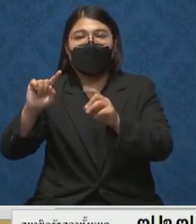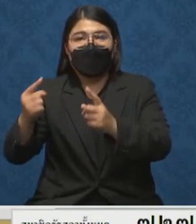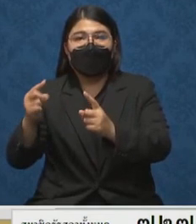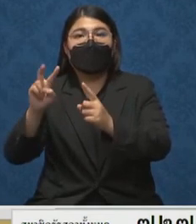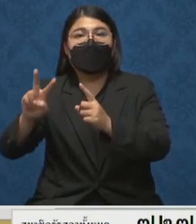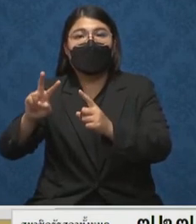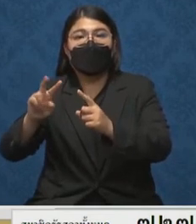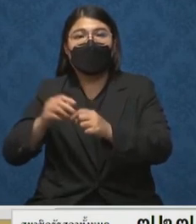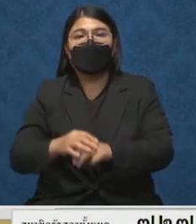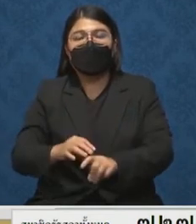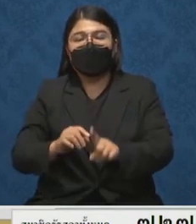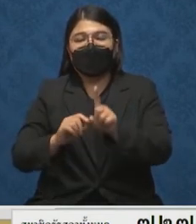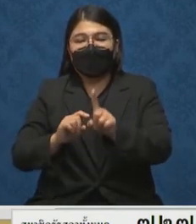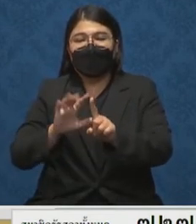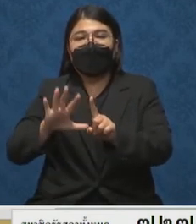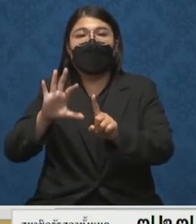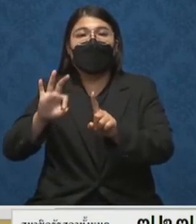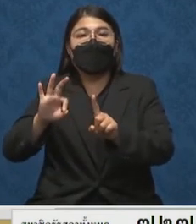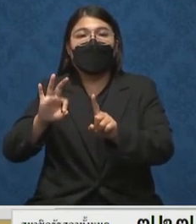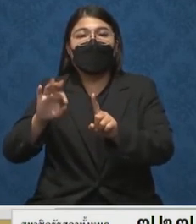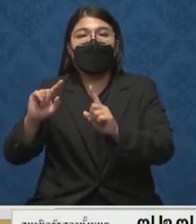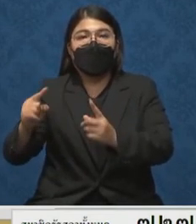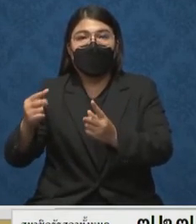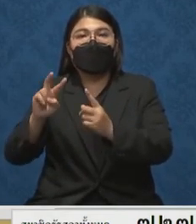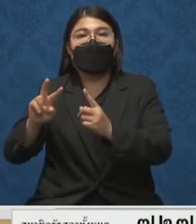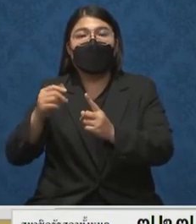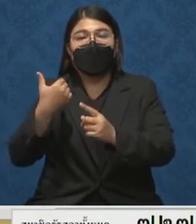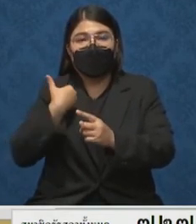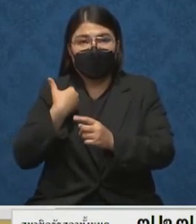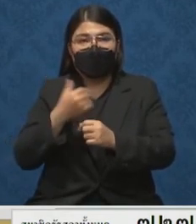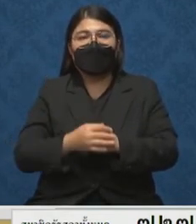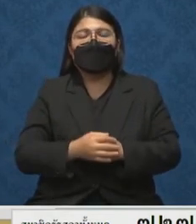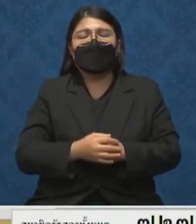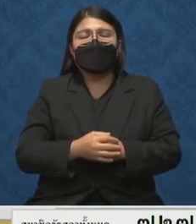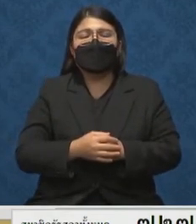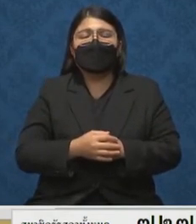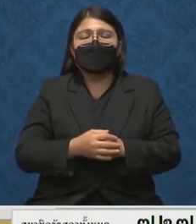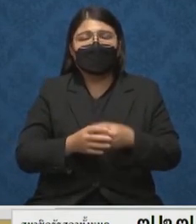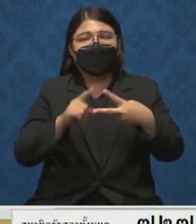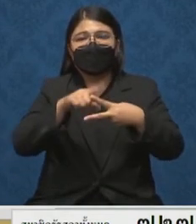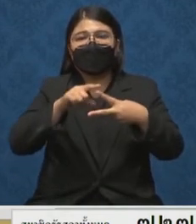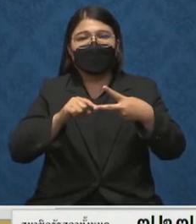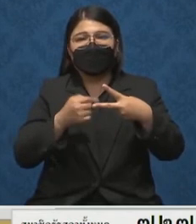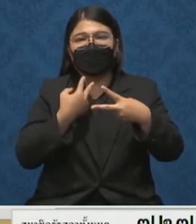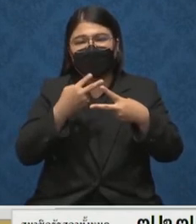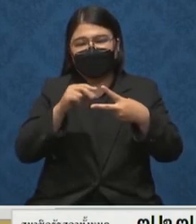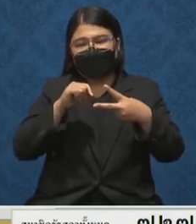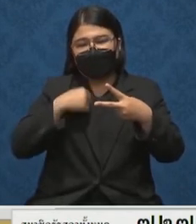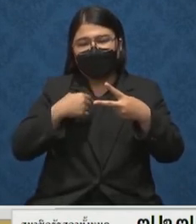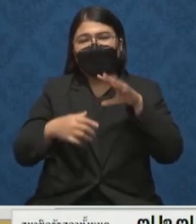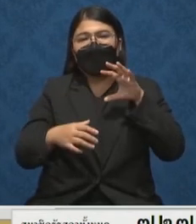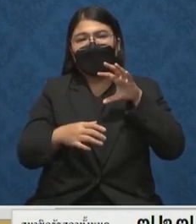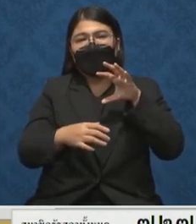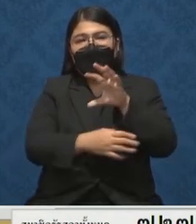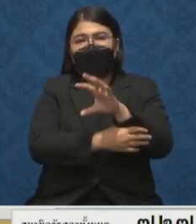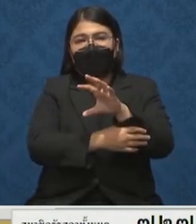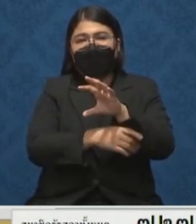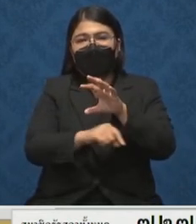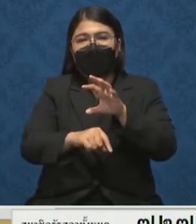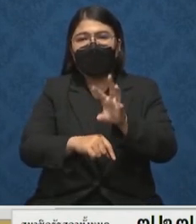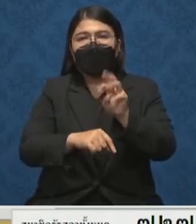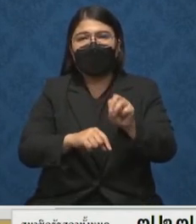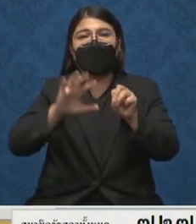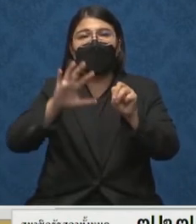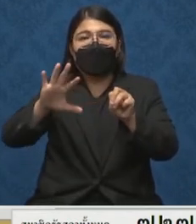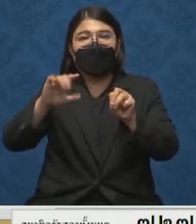ประกอบมาตรา 88 และมาตรา 89เป็นการกระธรมทใช้บางครัไมได้ตามคามใมาตร 5 และเปนการจง